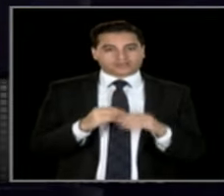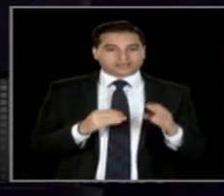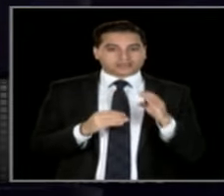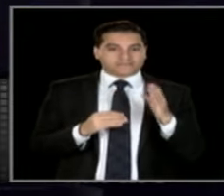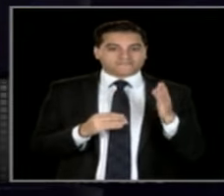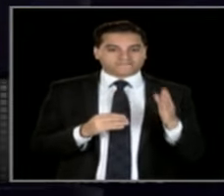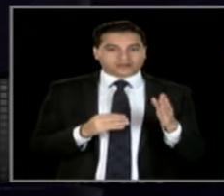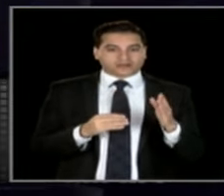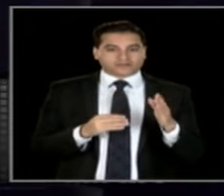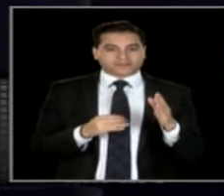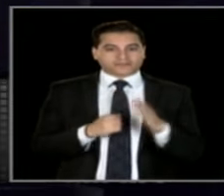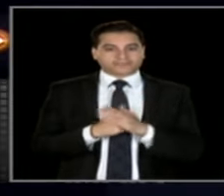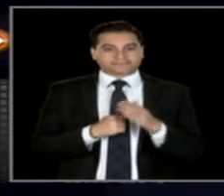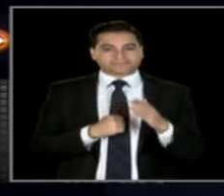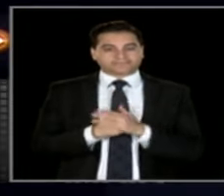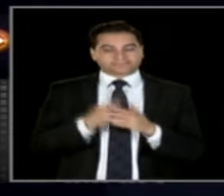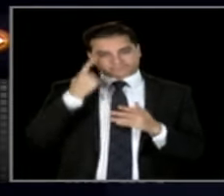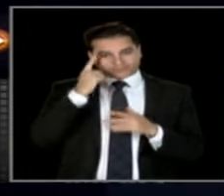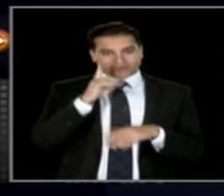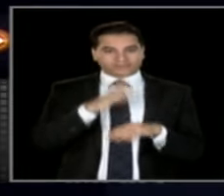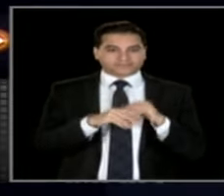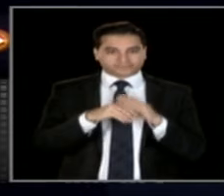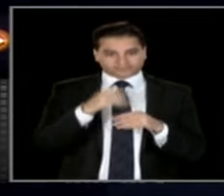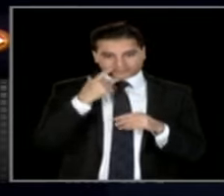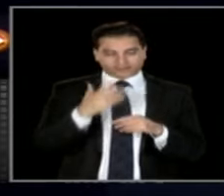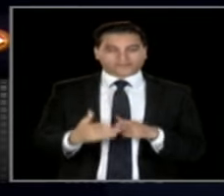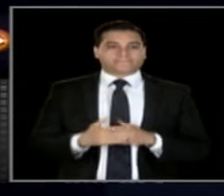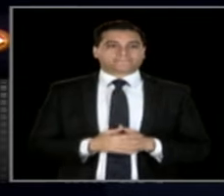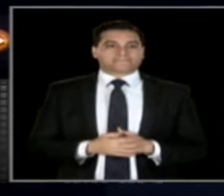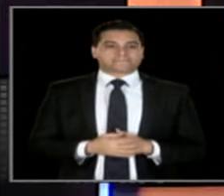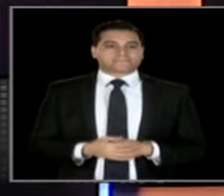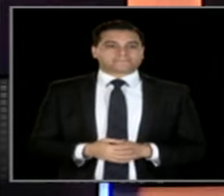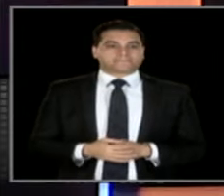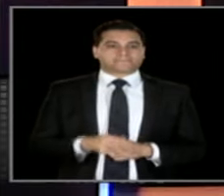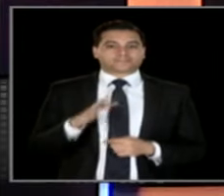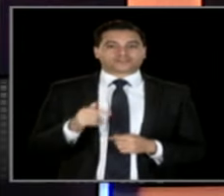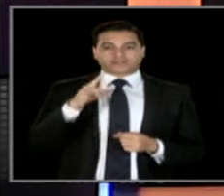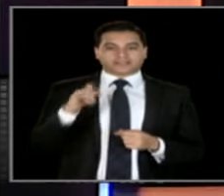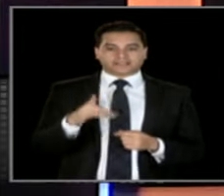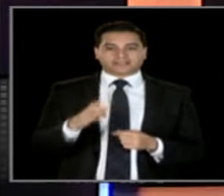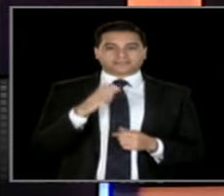إجابة؟ لا مش عارفين، هتخمنوا. تمام شادي، إجابتك